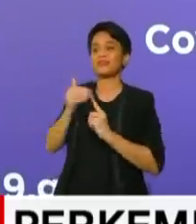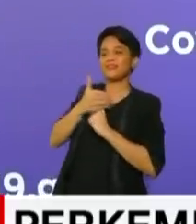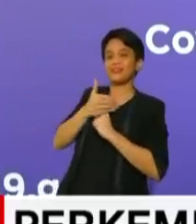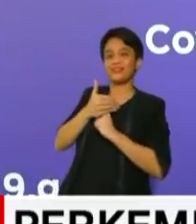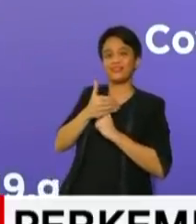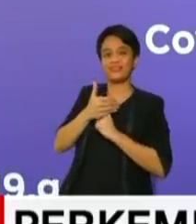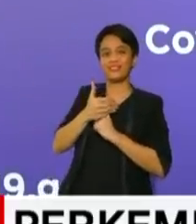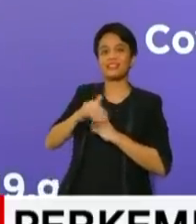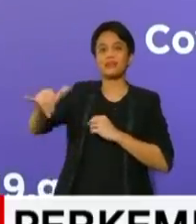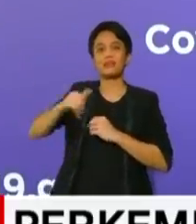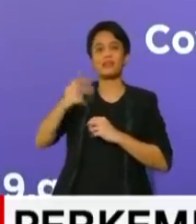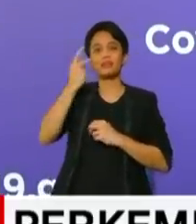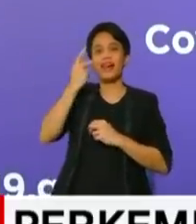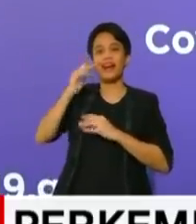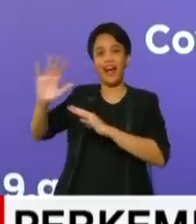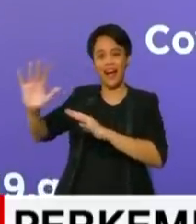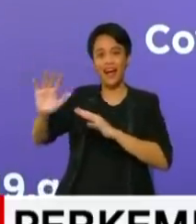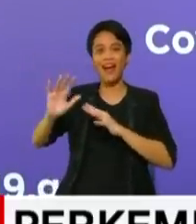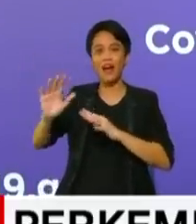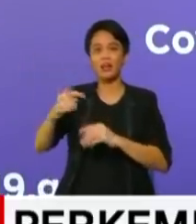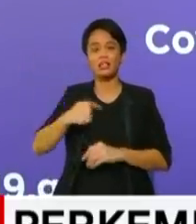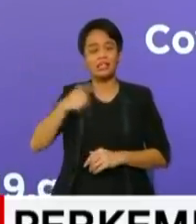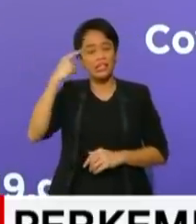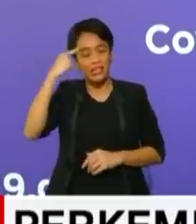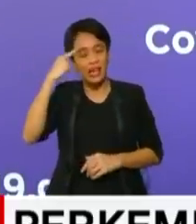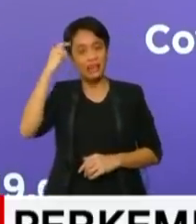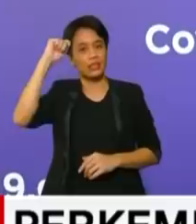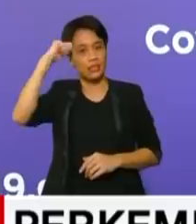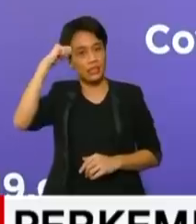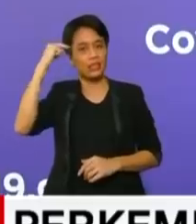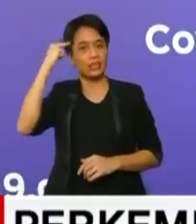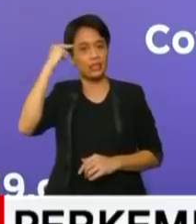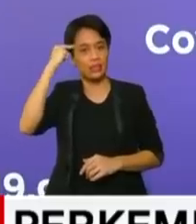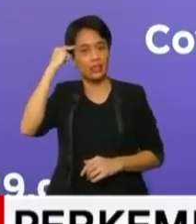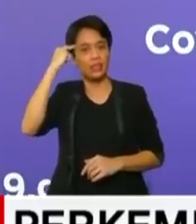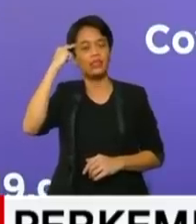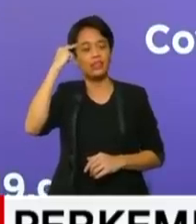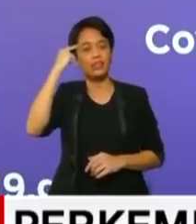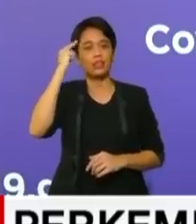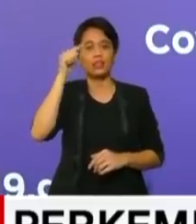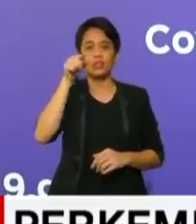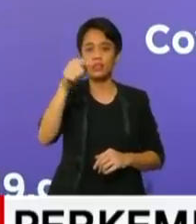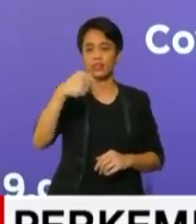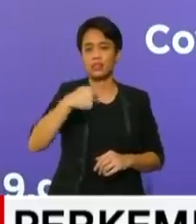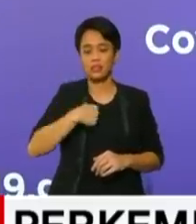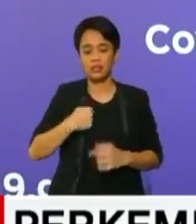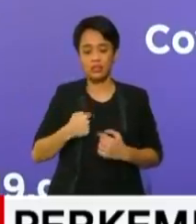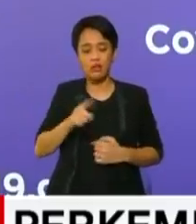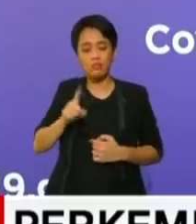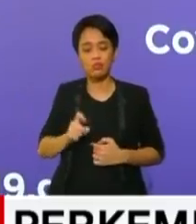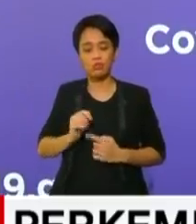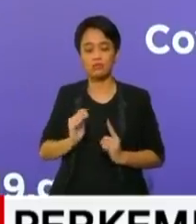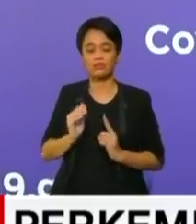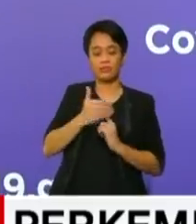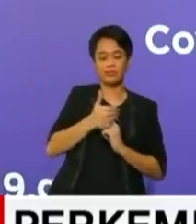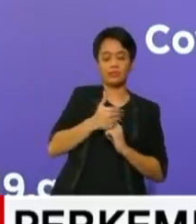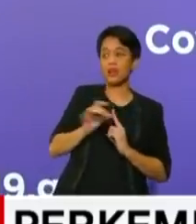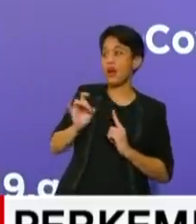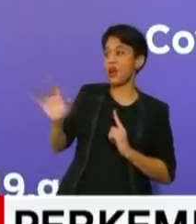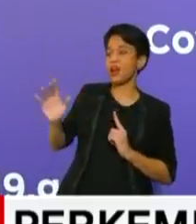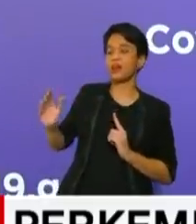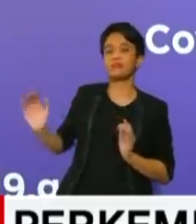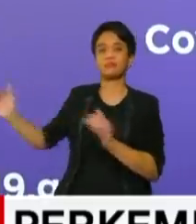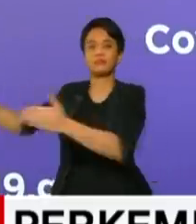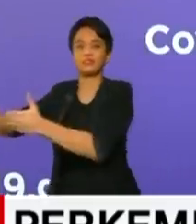selalu suarakan di dalam hati kita, sehingga kita menyadari betul bahwa kita perlu melindungi diri kita sendiri dan melindungi orang